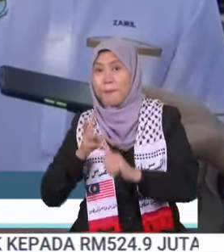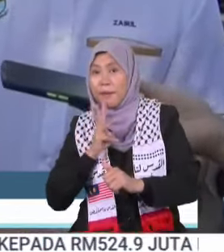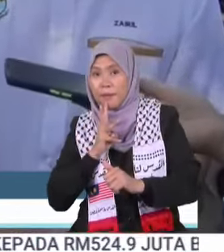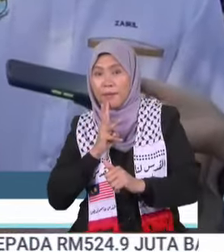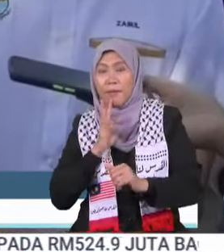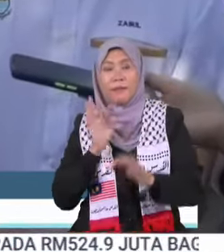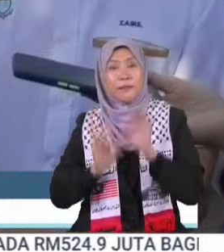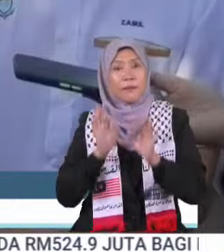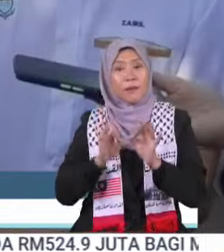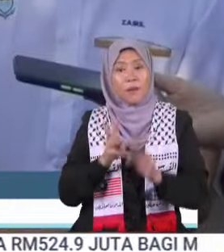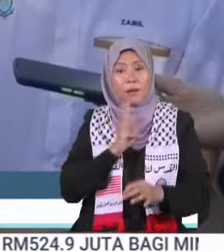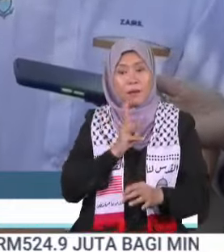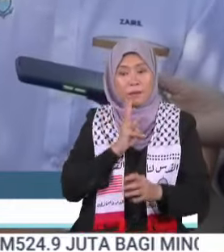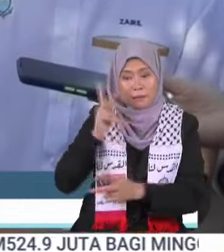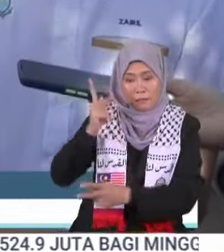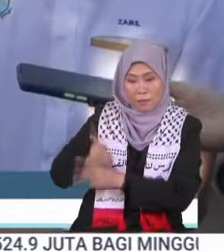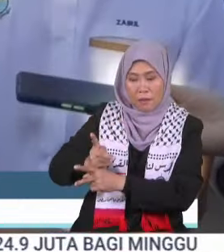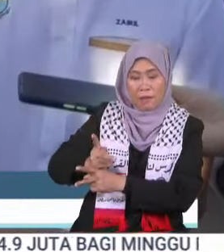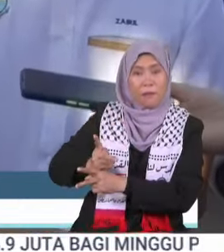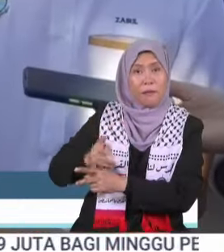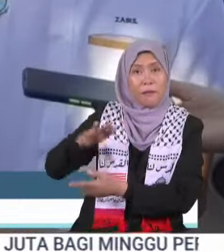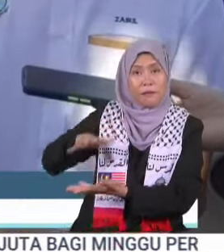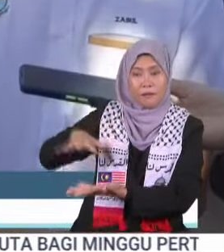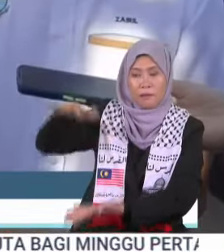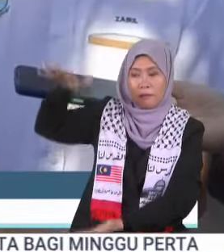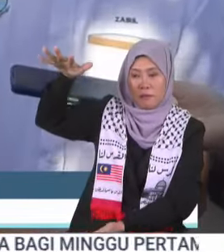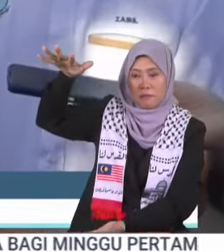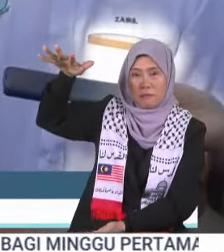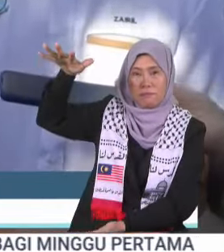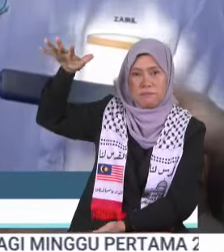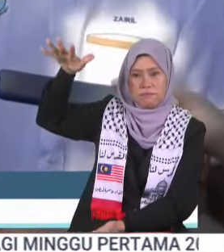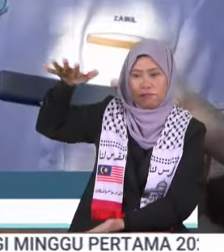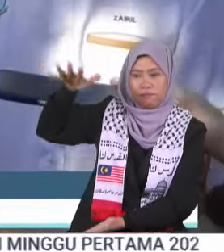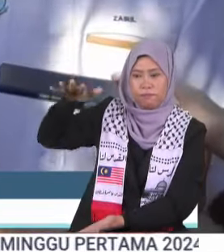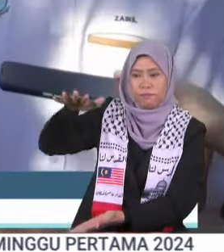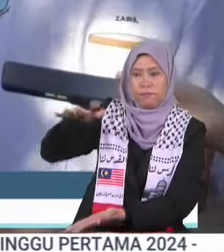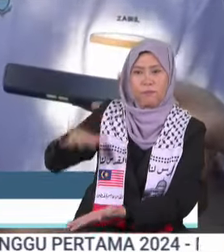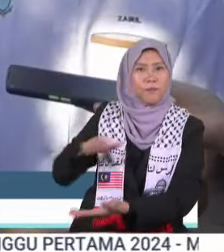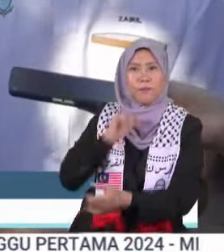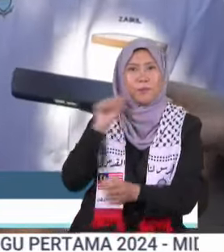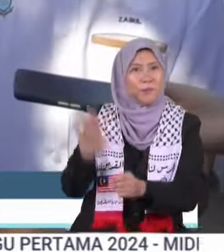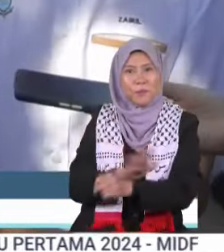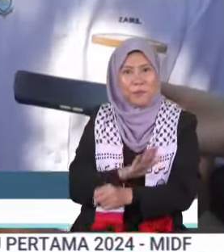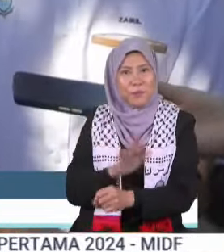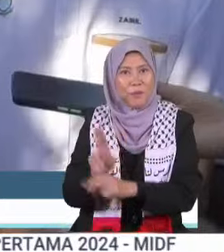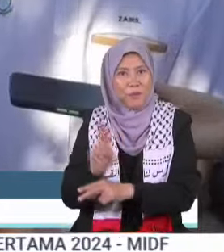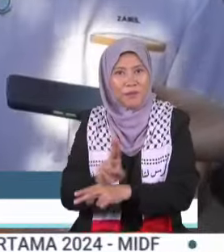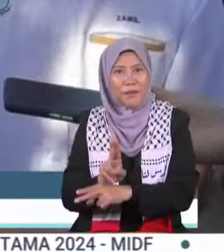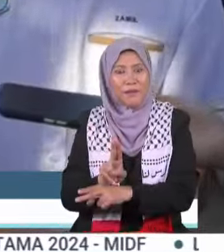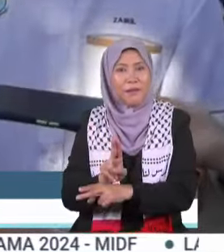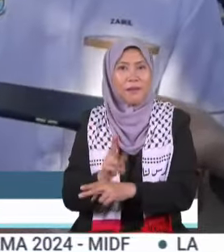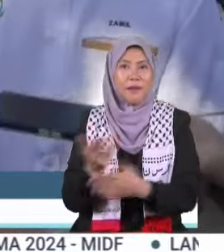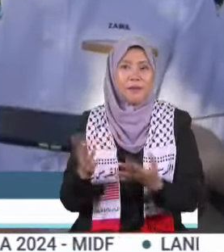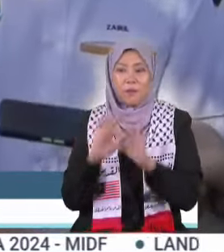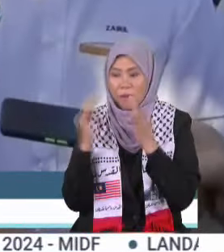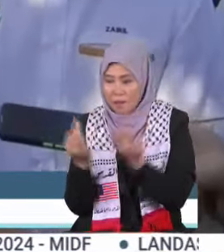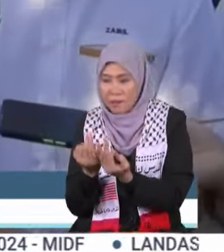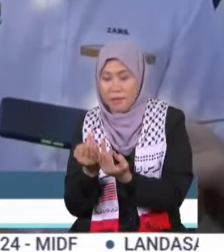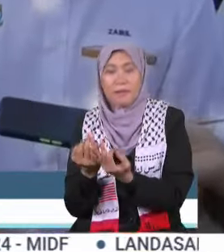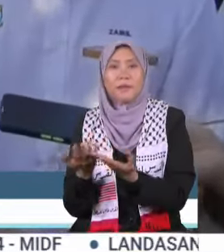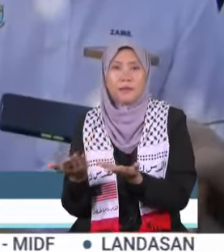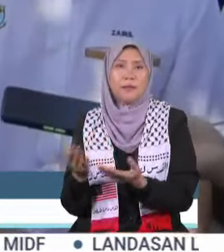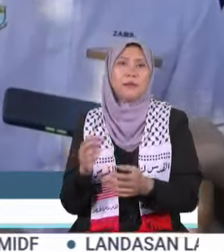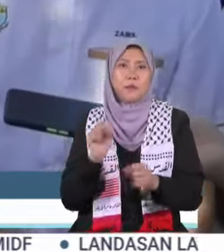Gang air yang disimpan itu tidak cukup untuk digunakan dalam isi rumah